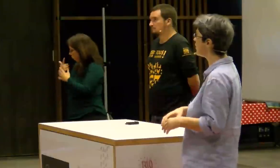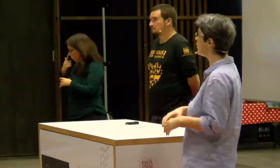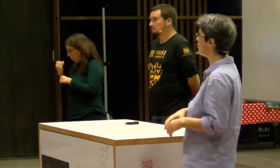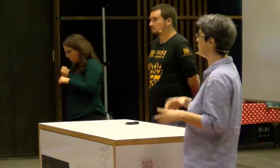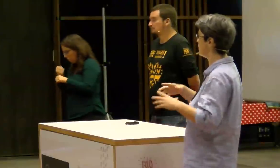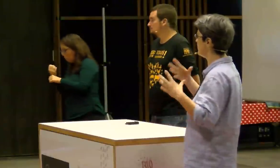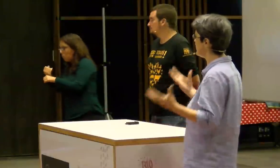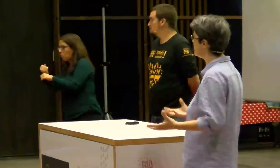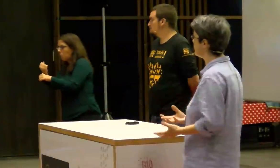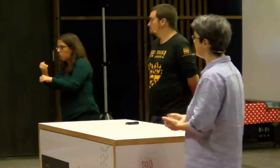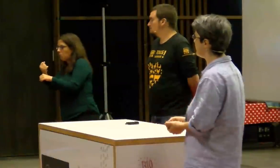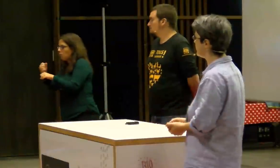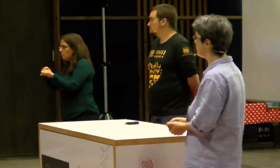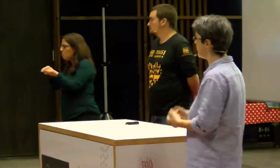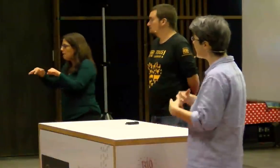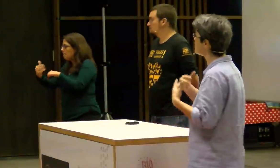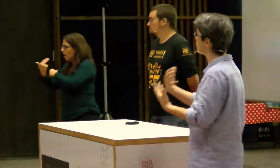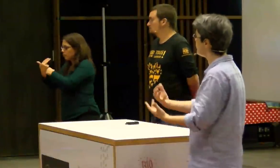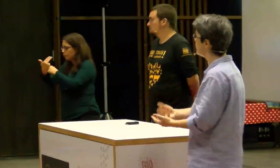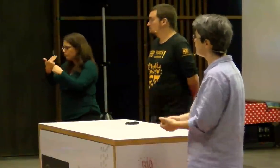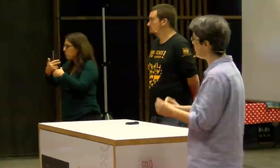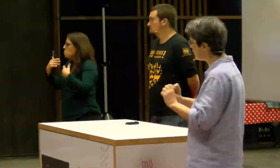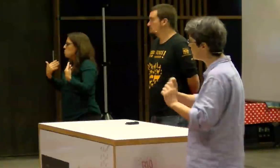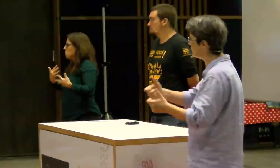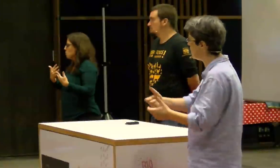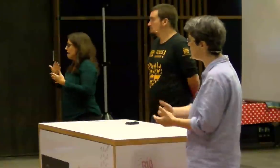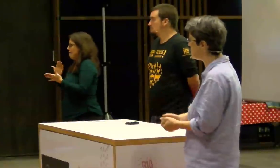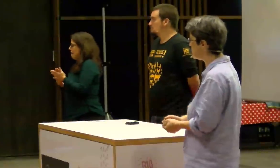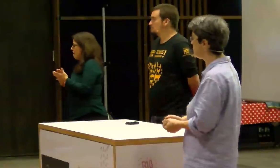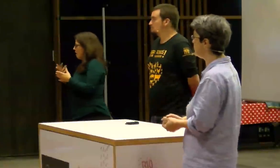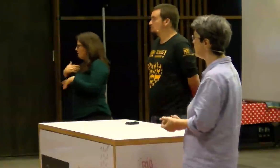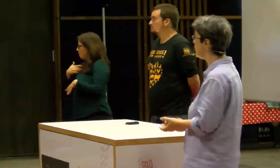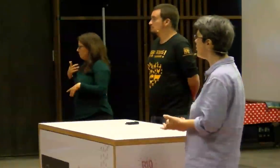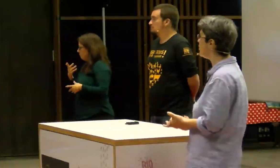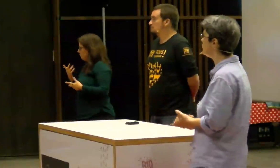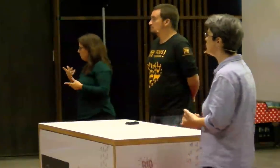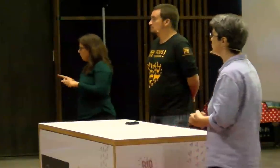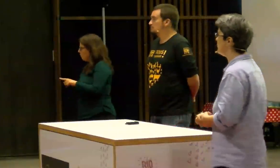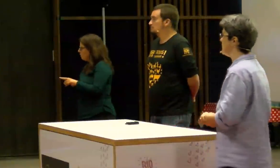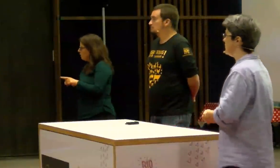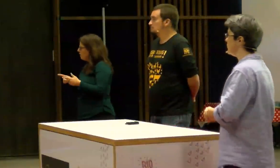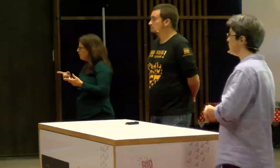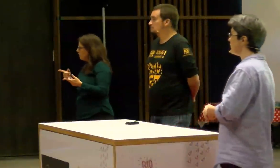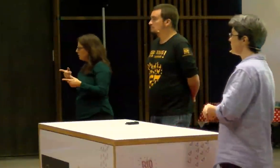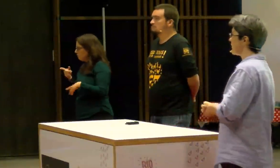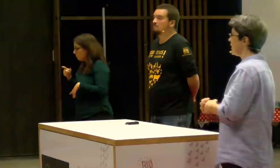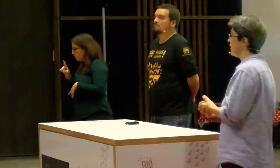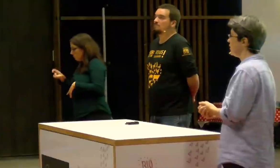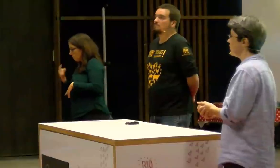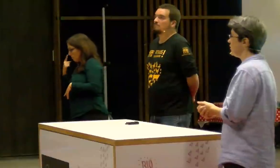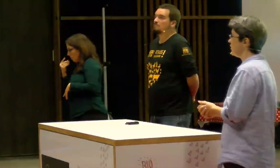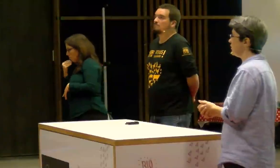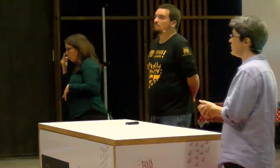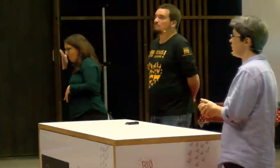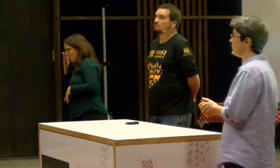une couverture médiatique assez importante, dans laquelle justement on a pu remettre en question la légitimité de consommer les animaux. Et